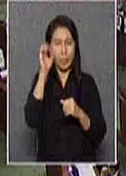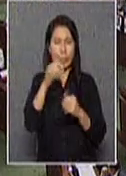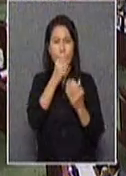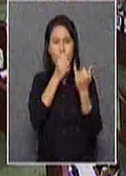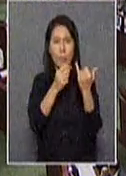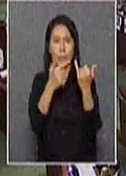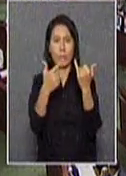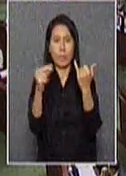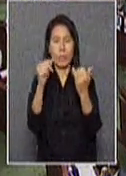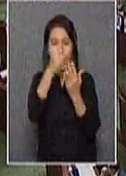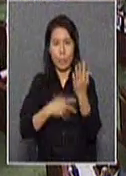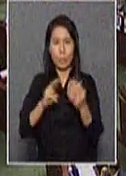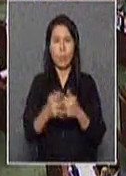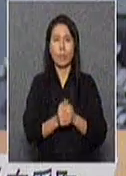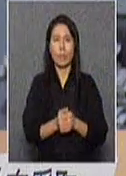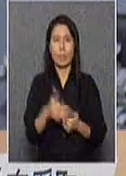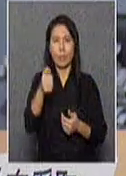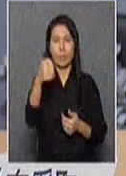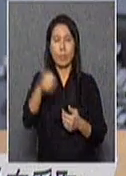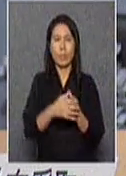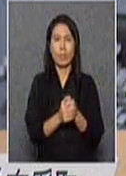案。 多謝主席，